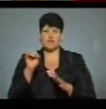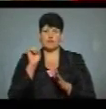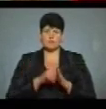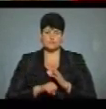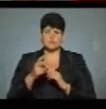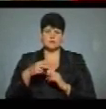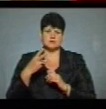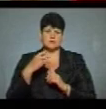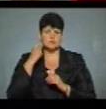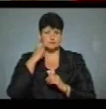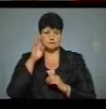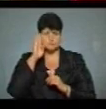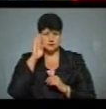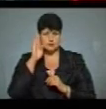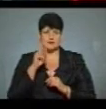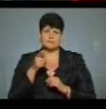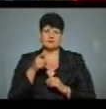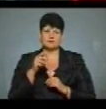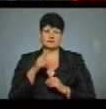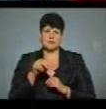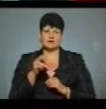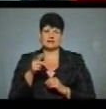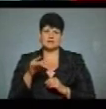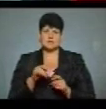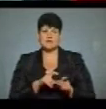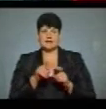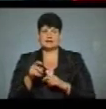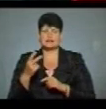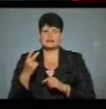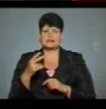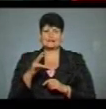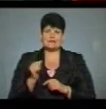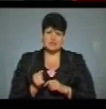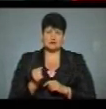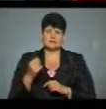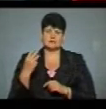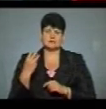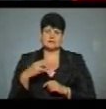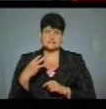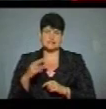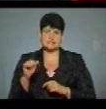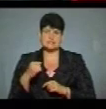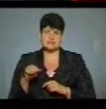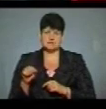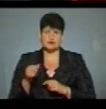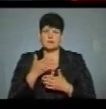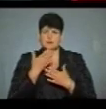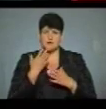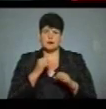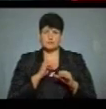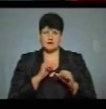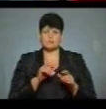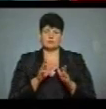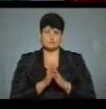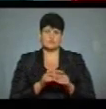Віталія Гнатишина сьогодні перенесли на 30 серпня. Немає адвоката, захисника Донковича та Рудах з відповідним попитанням про